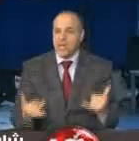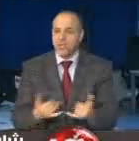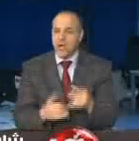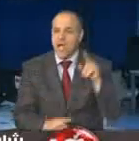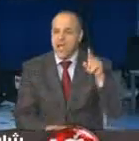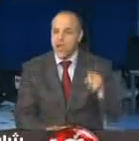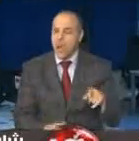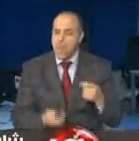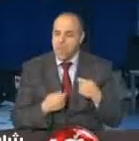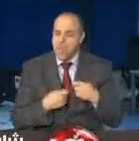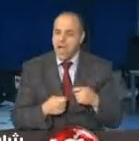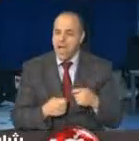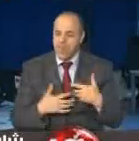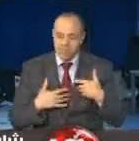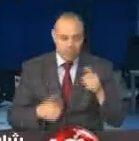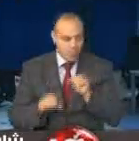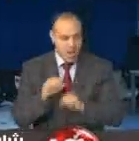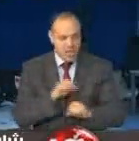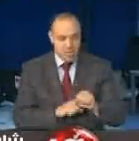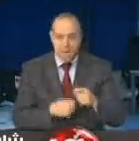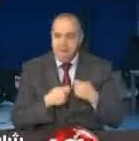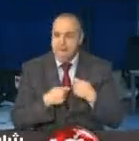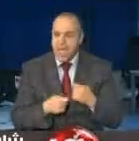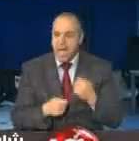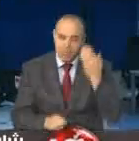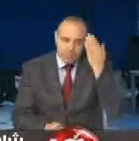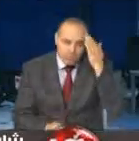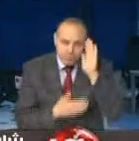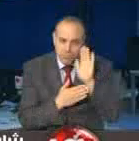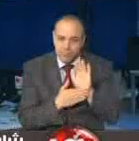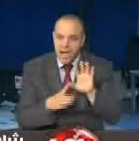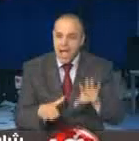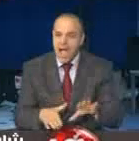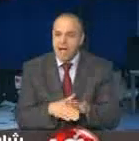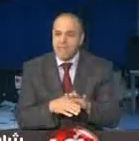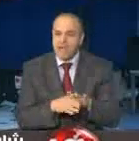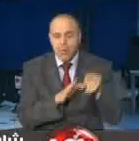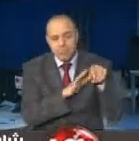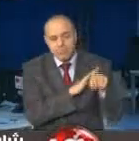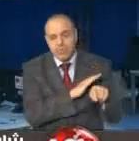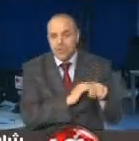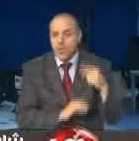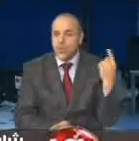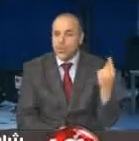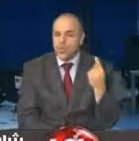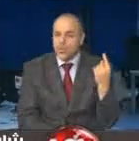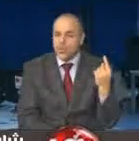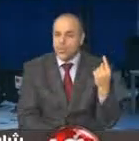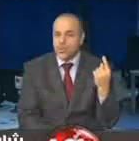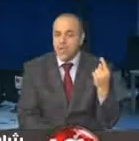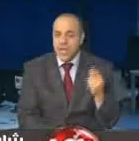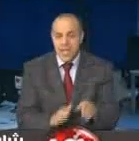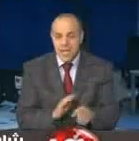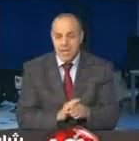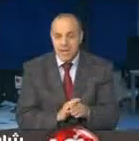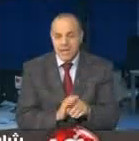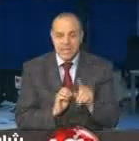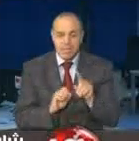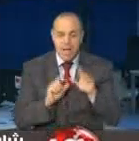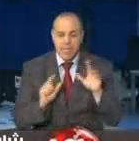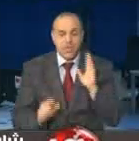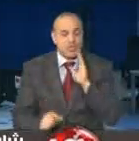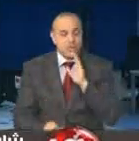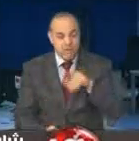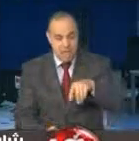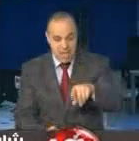يوم ترويجي اراد منظموه الترويج والتعريف بمهرجان الواحات بتوزر الذي ينطلق في 17 من